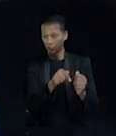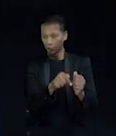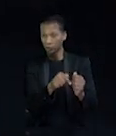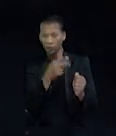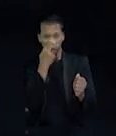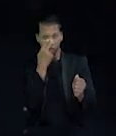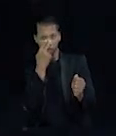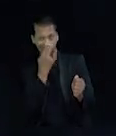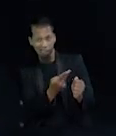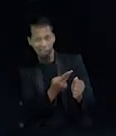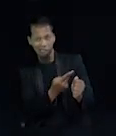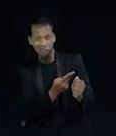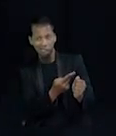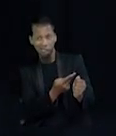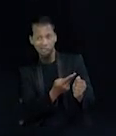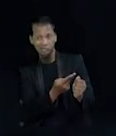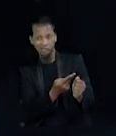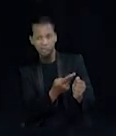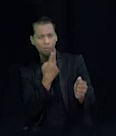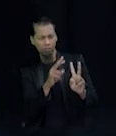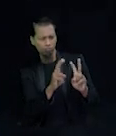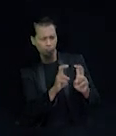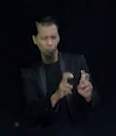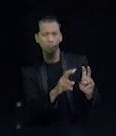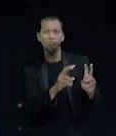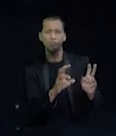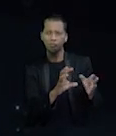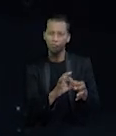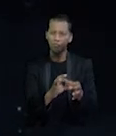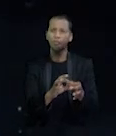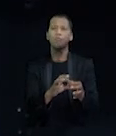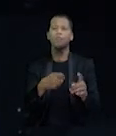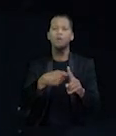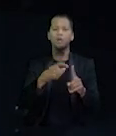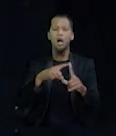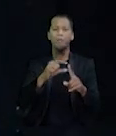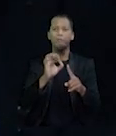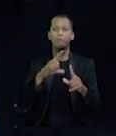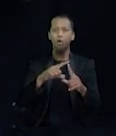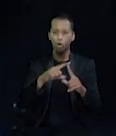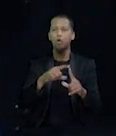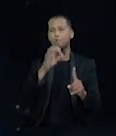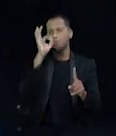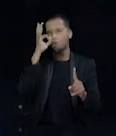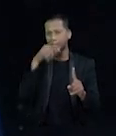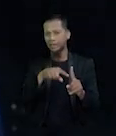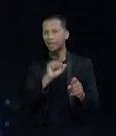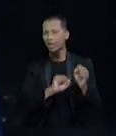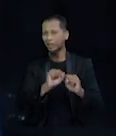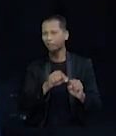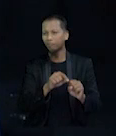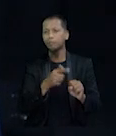kompor KS yang merupakan posisi aktif yang bertugas sebagai Kapolsek